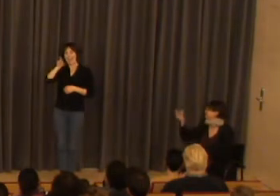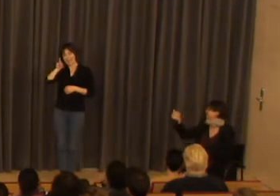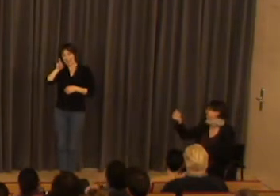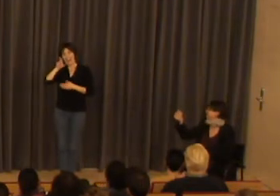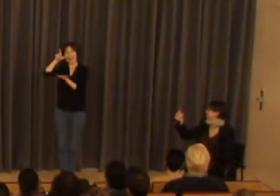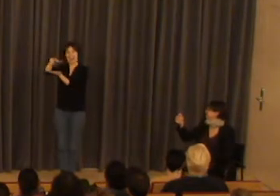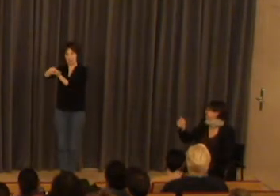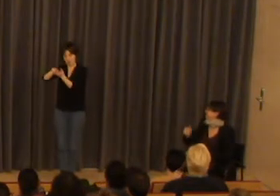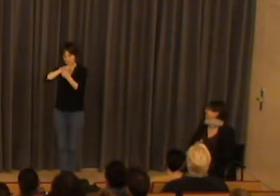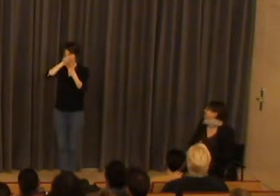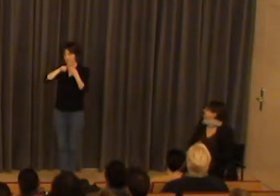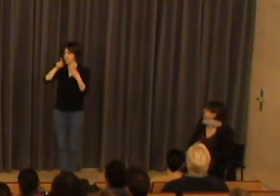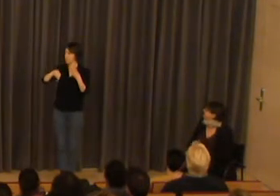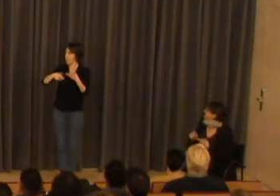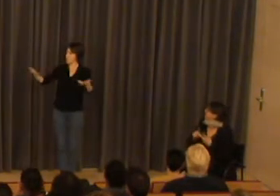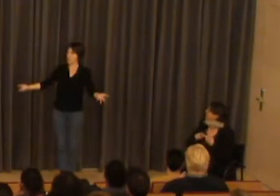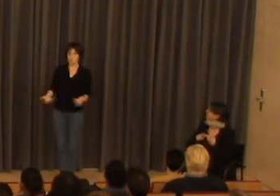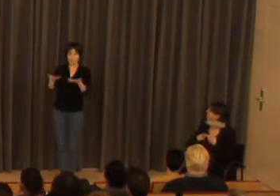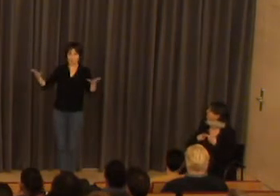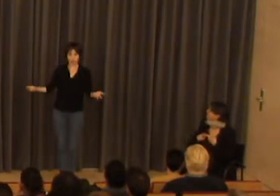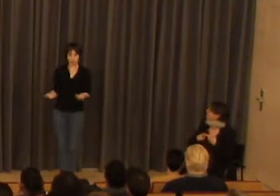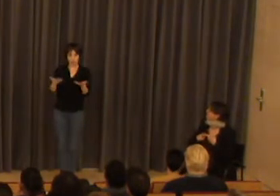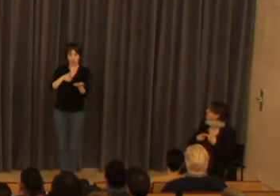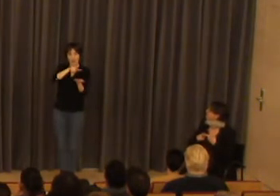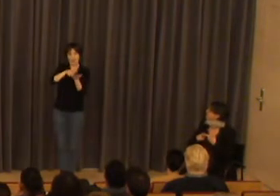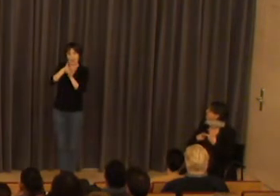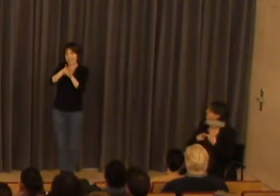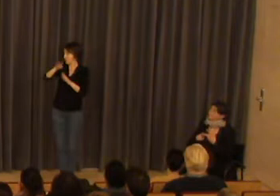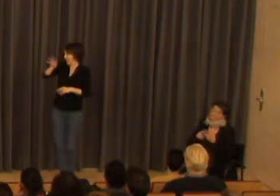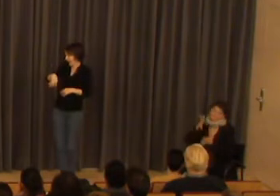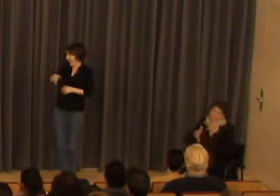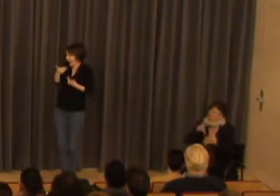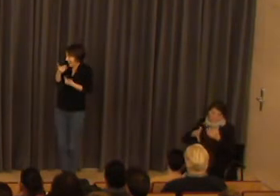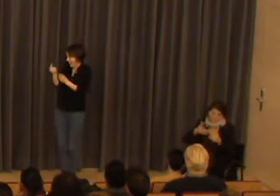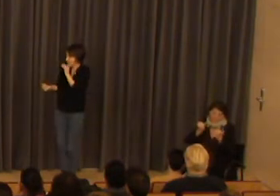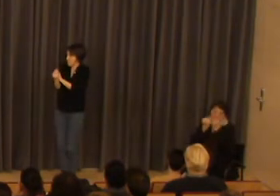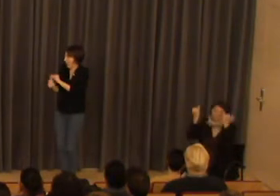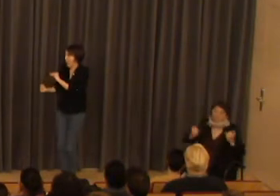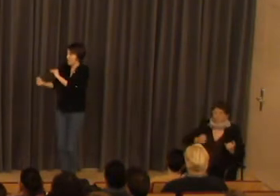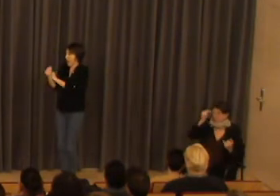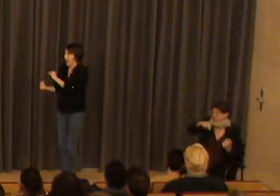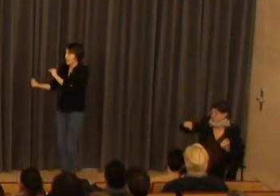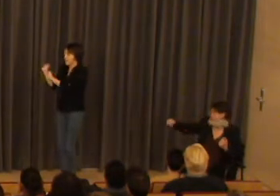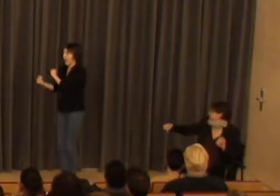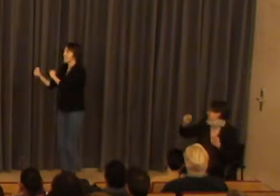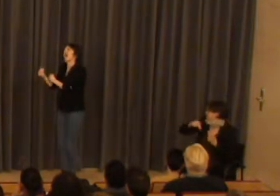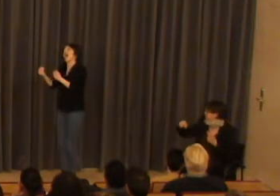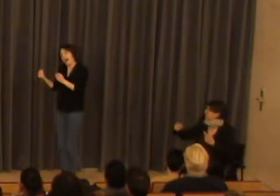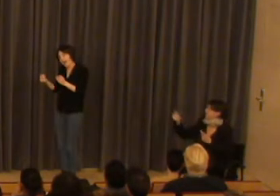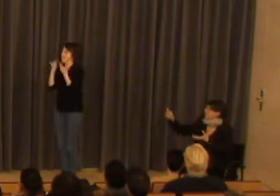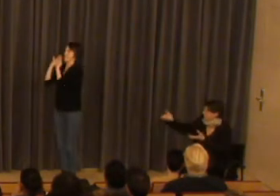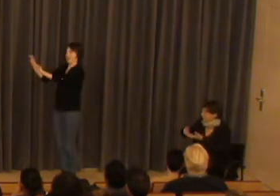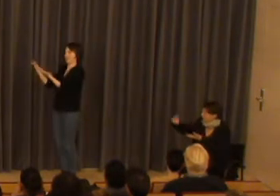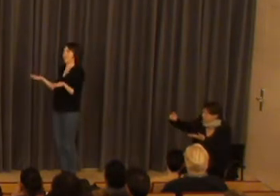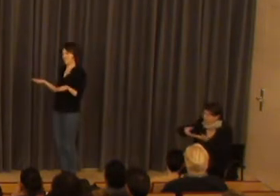de foment i, de la llengua de signes catalana. Per tant, d'això n'estem molt agraïts i